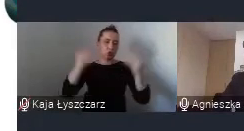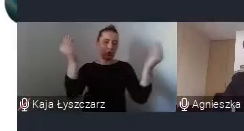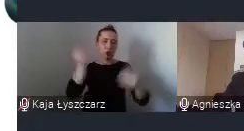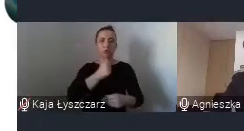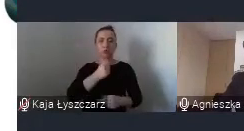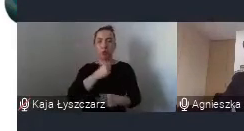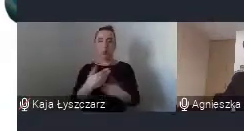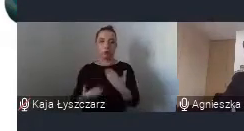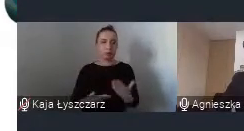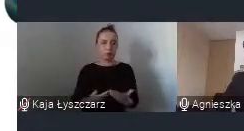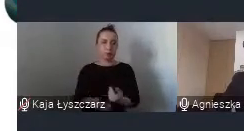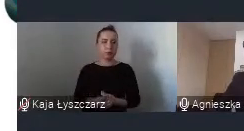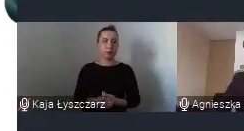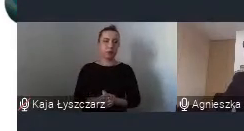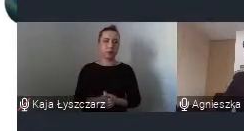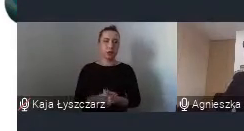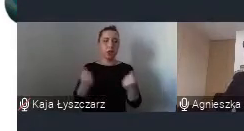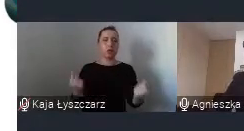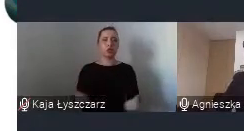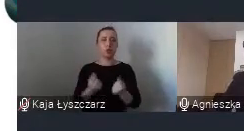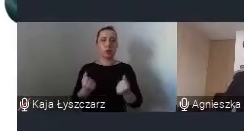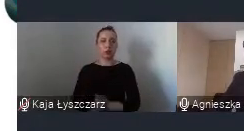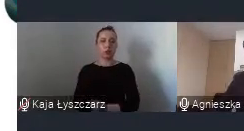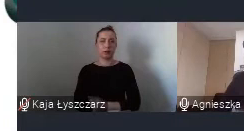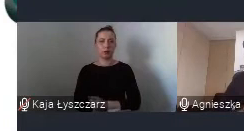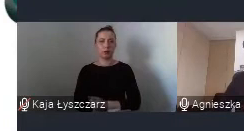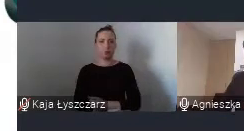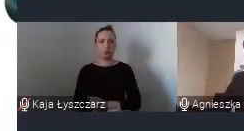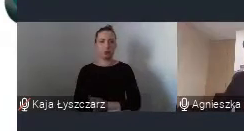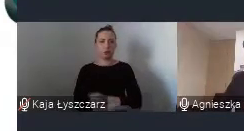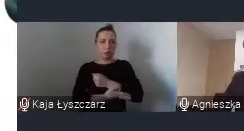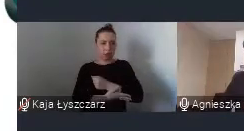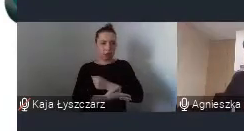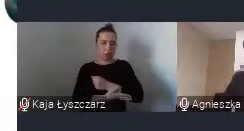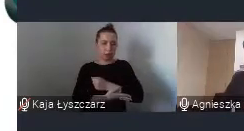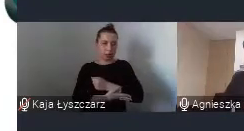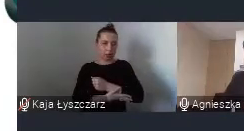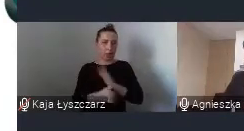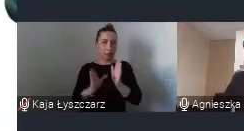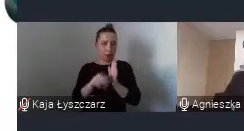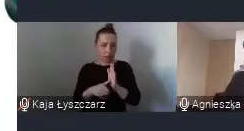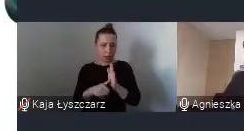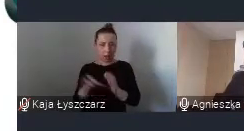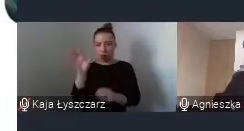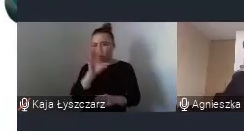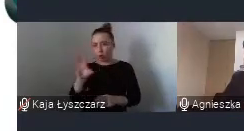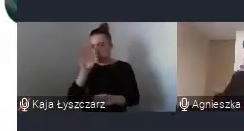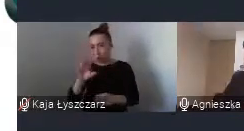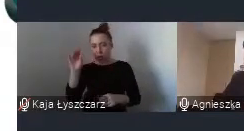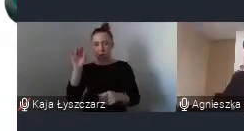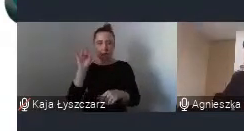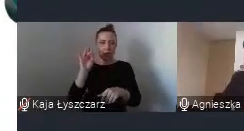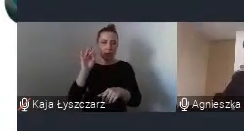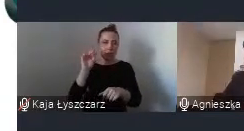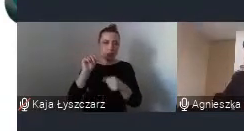W ramach działań wzmacniających potencjał miast monitoring, ewaluacja, opracowaliśmy